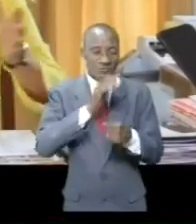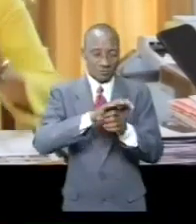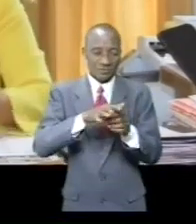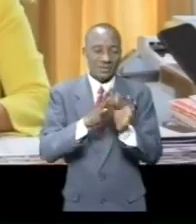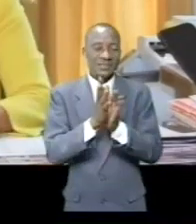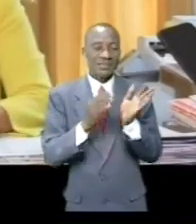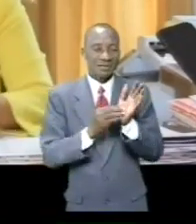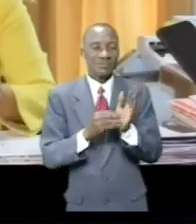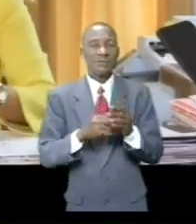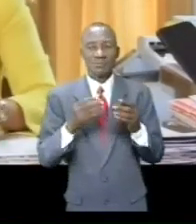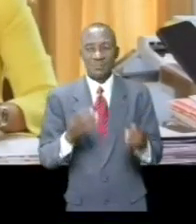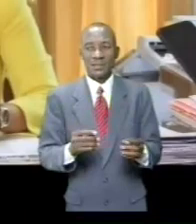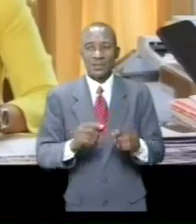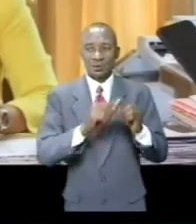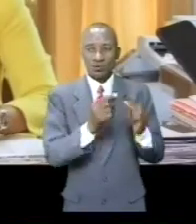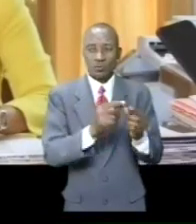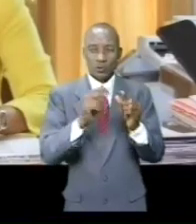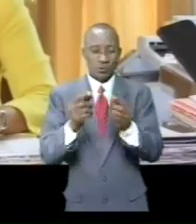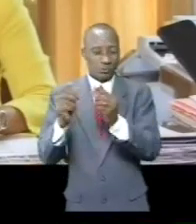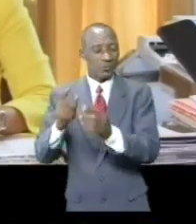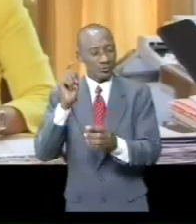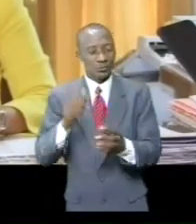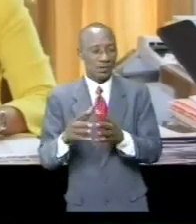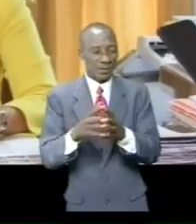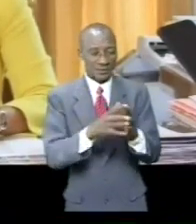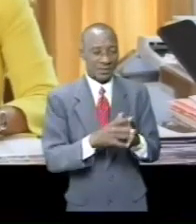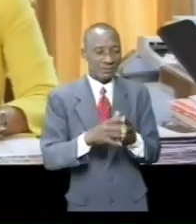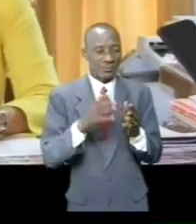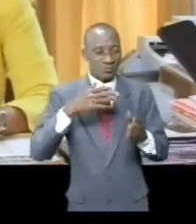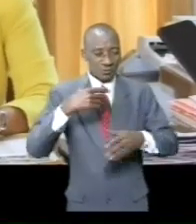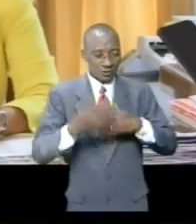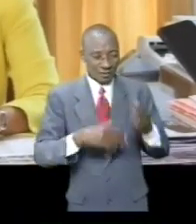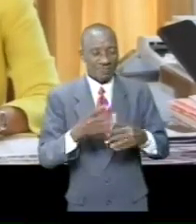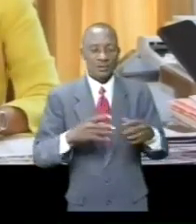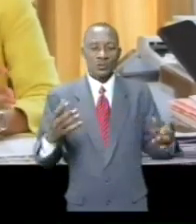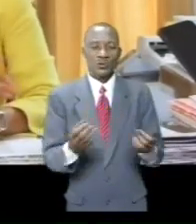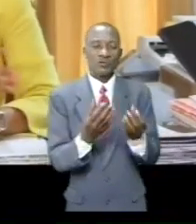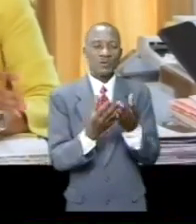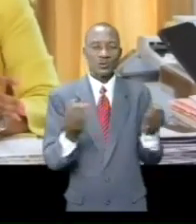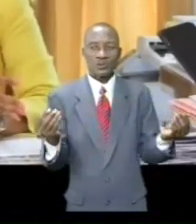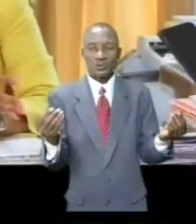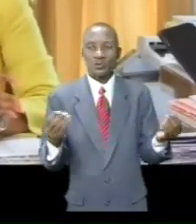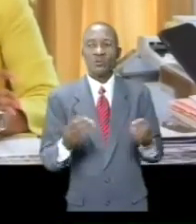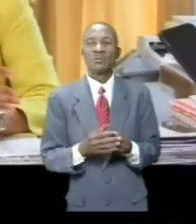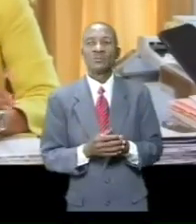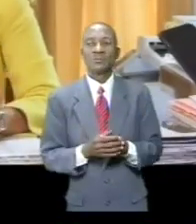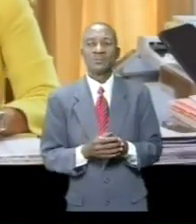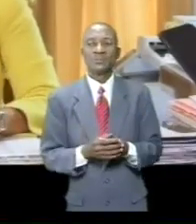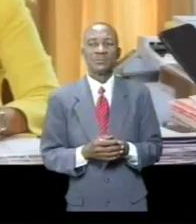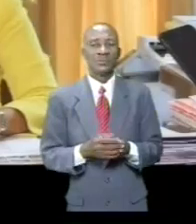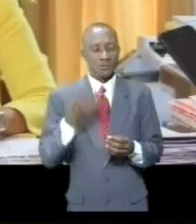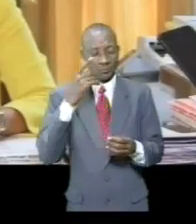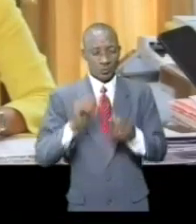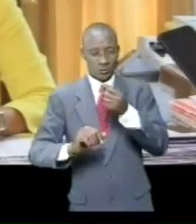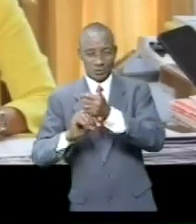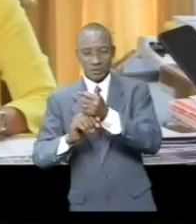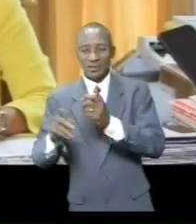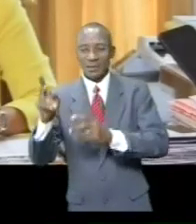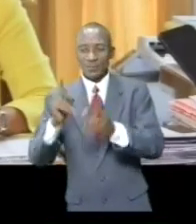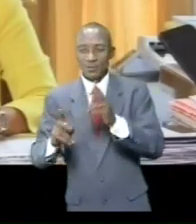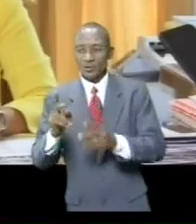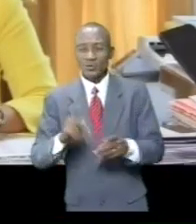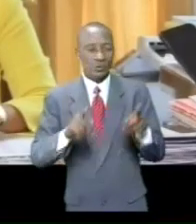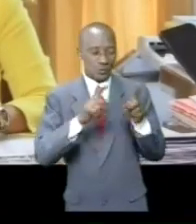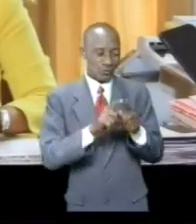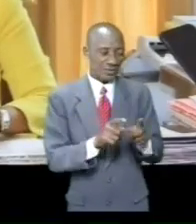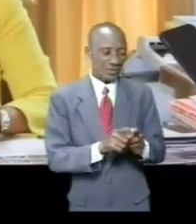les parties prenantes se mettent ensemble pour travailler et trouver des solutions dans le sens et de l'intérêt de la population et de l'intérêt de nos